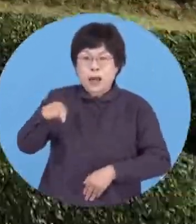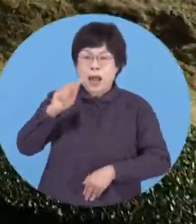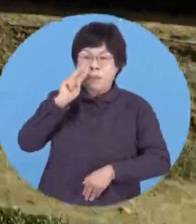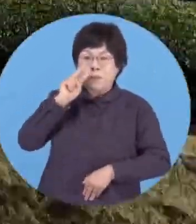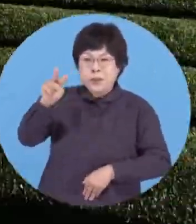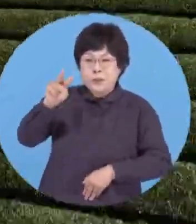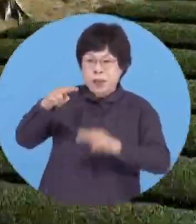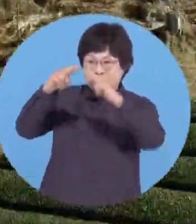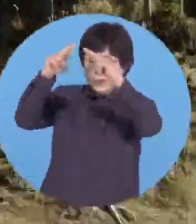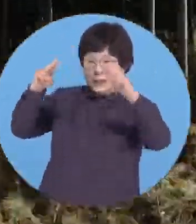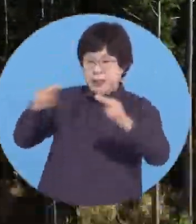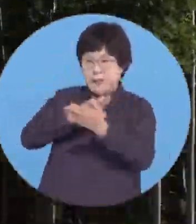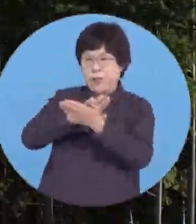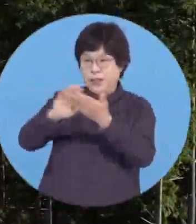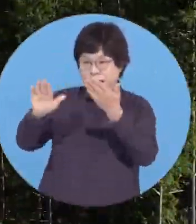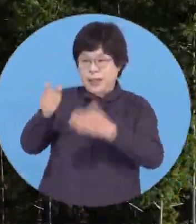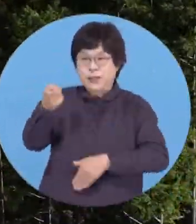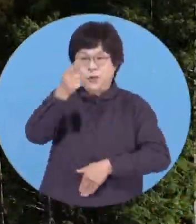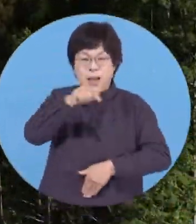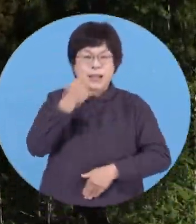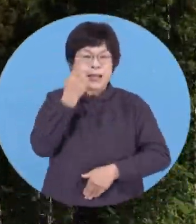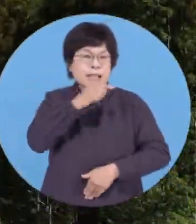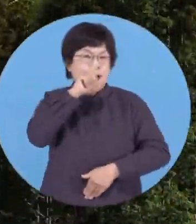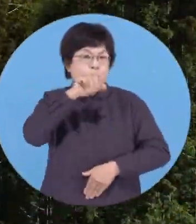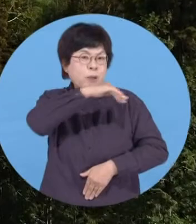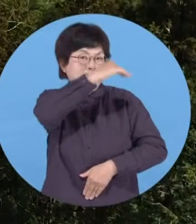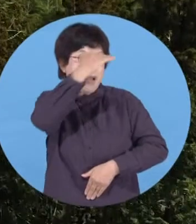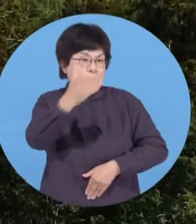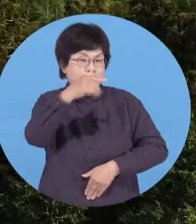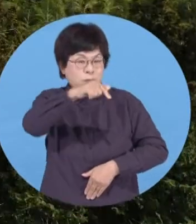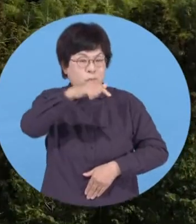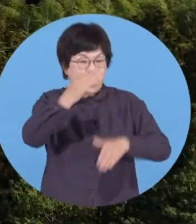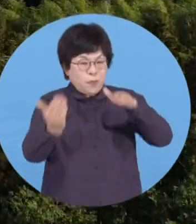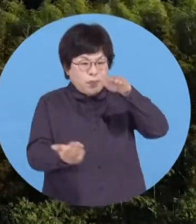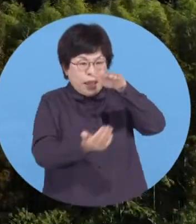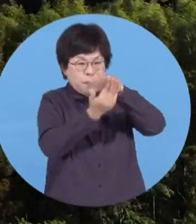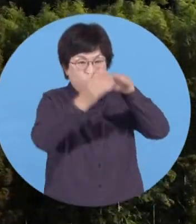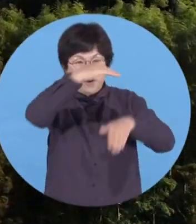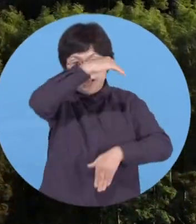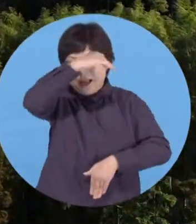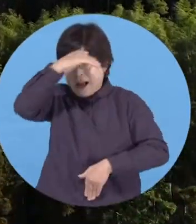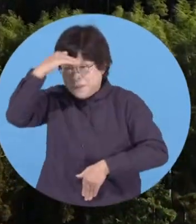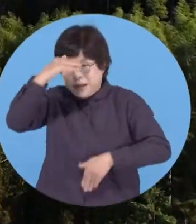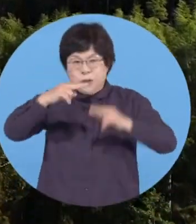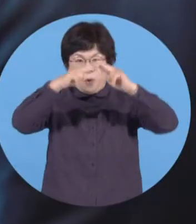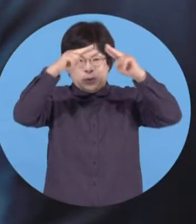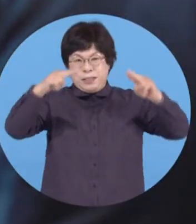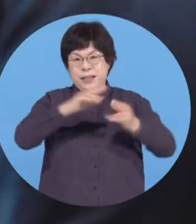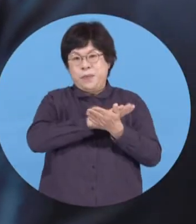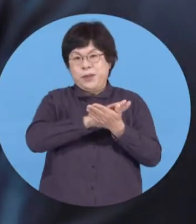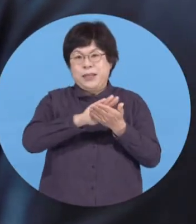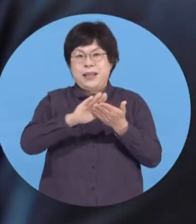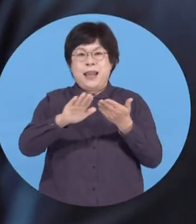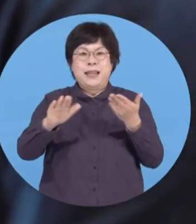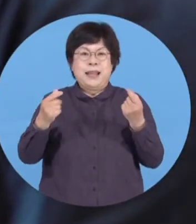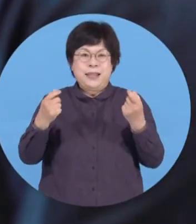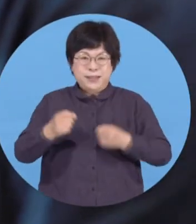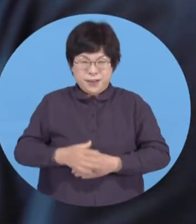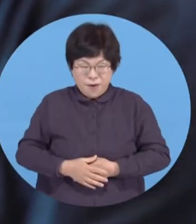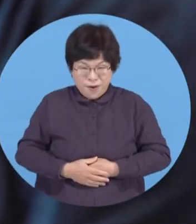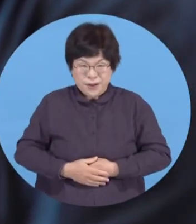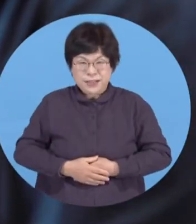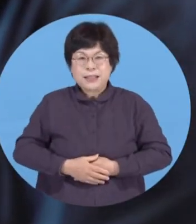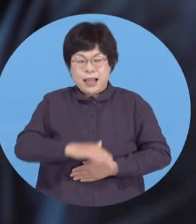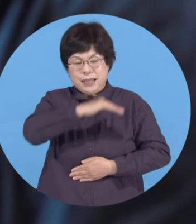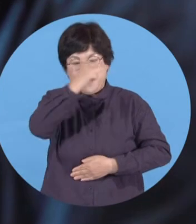ですよね。白鳥山っていう山があって、そこの展望から見る富士山もすごい綺麗です。 わー、なんか山頂で南